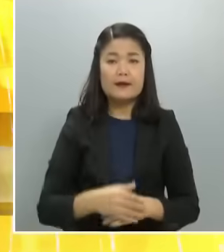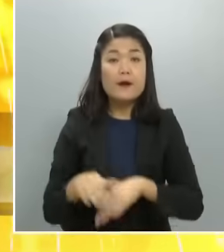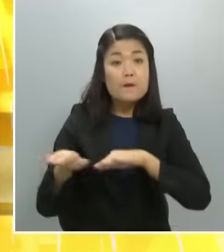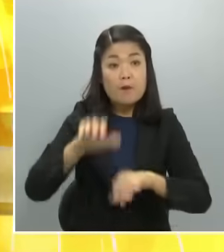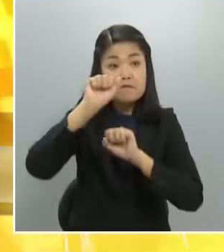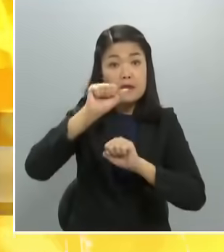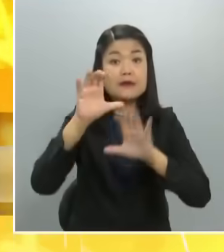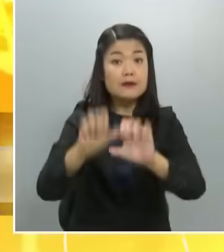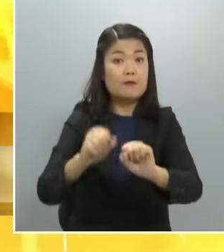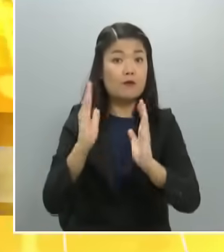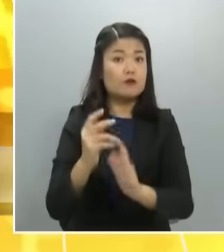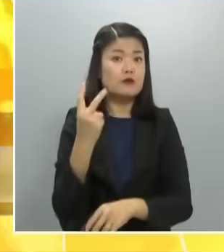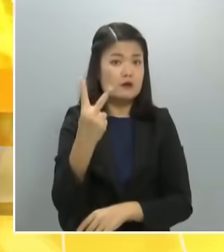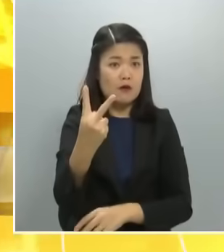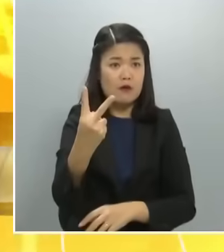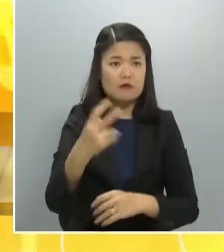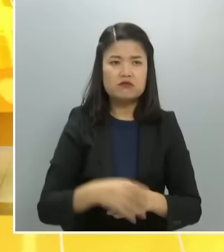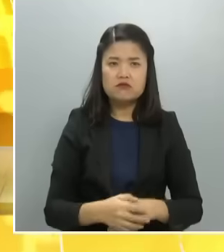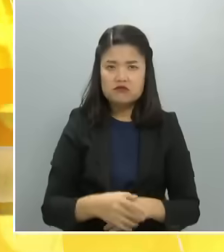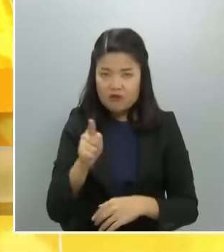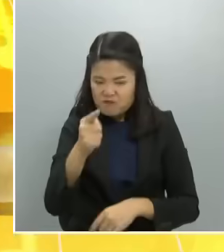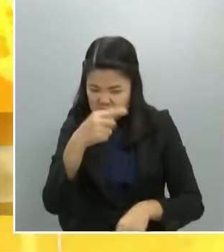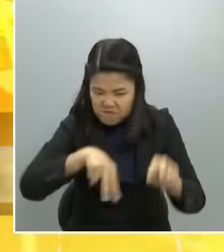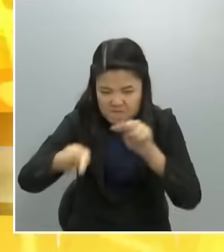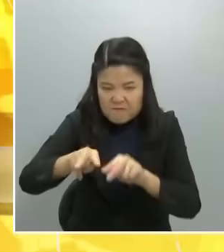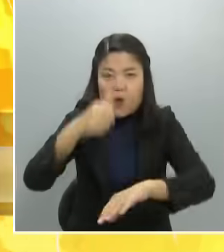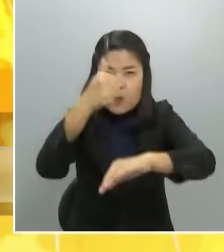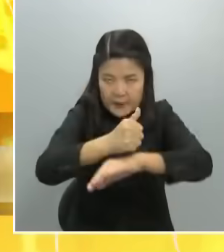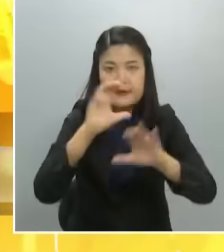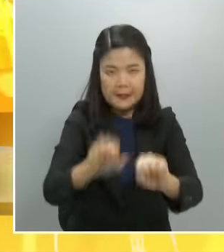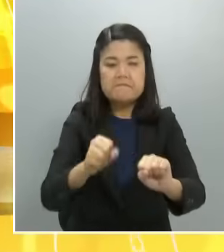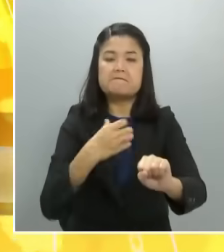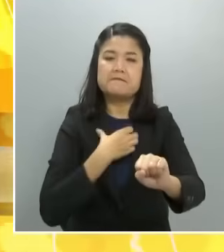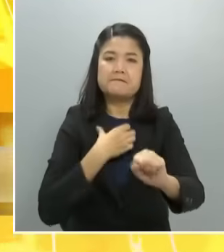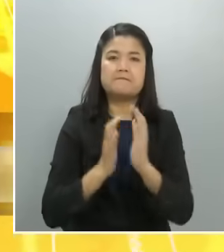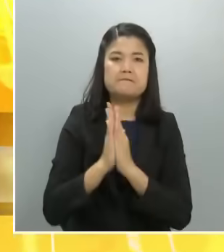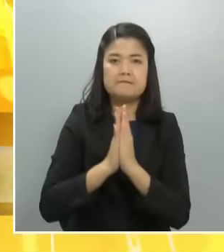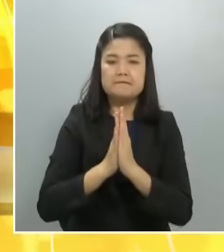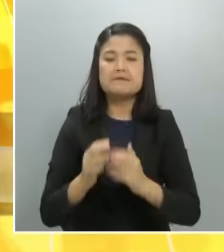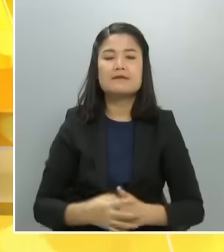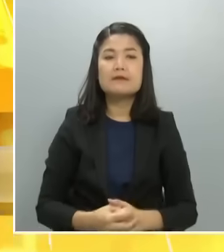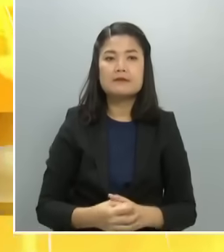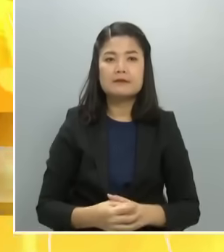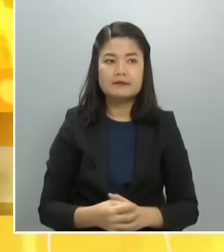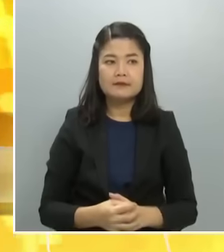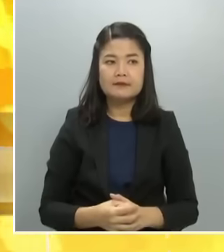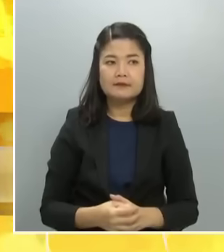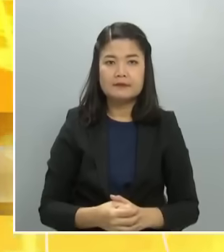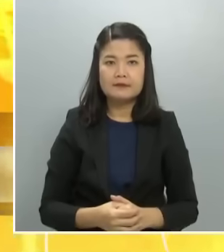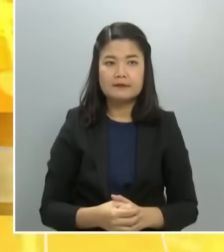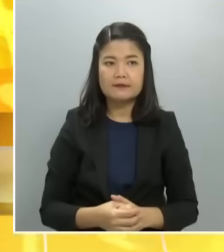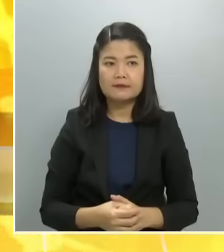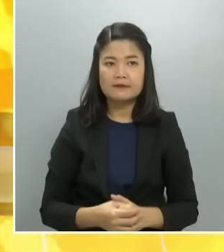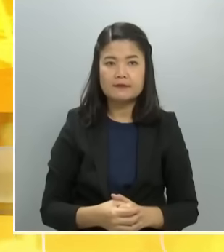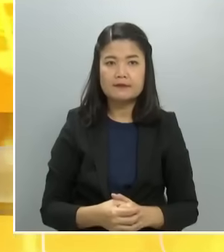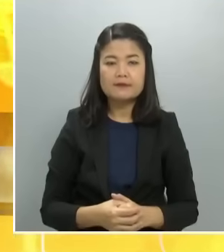2ก็เป็น7แล้วก็จะเอาให้ถึงตัวการให้ได้นะครับจะทำ นี่ฮะท่านผู้ชมเรื่องเกี่ยวกับกรณีแก้ปัญหา